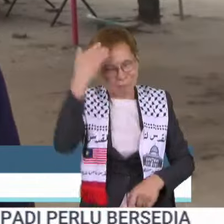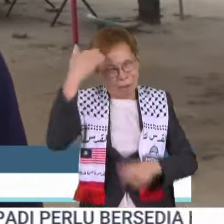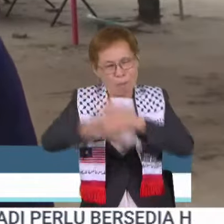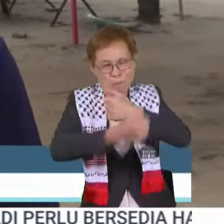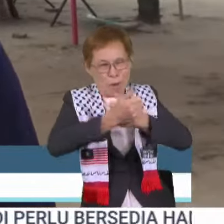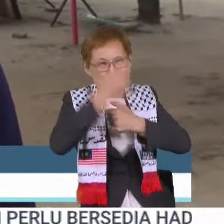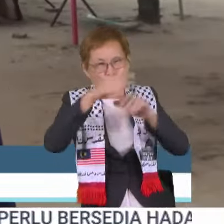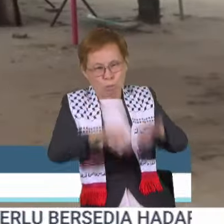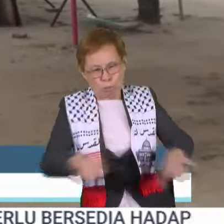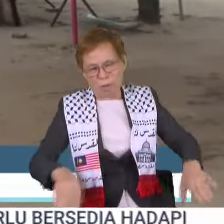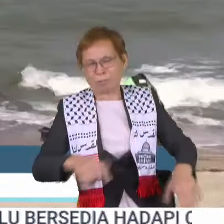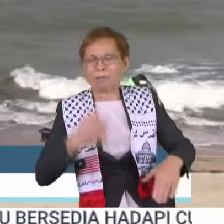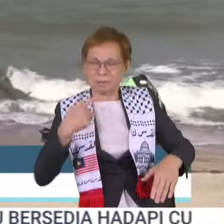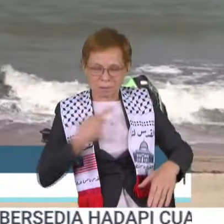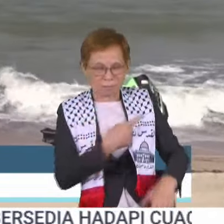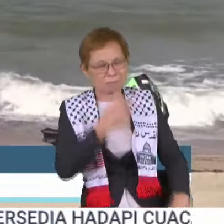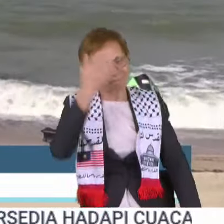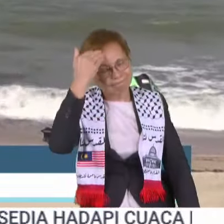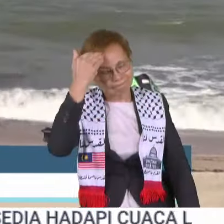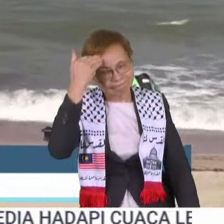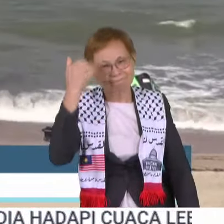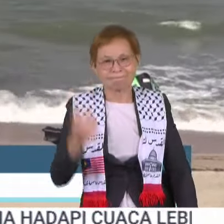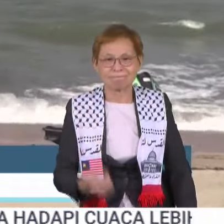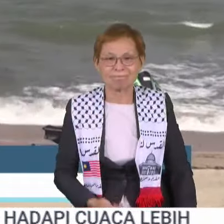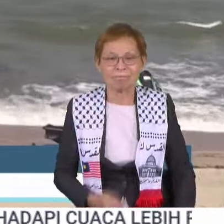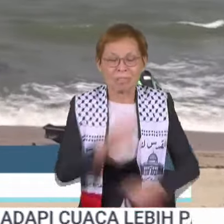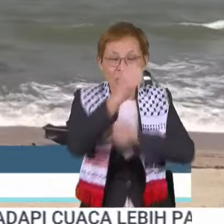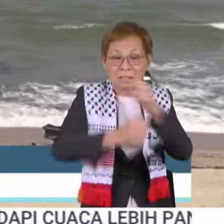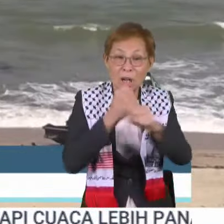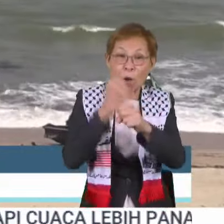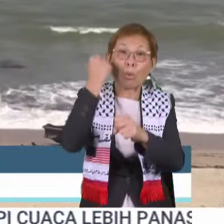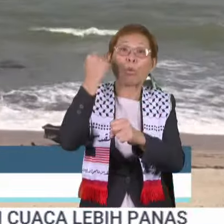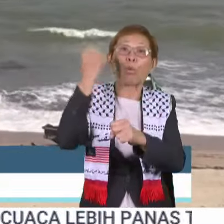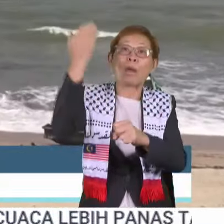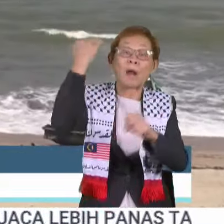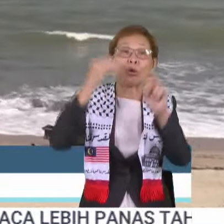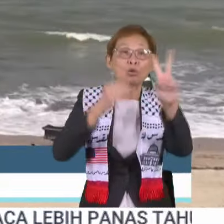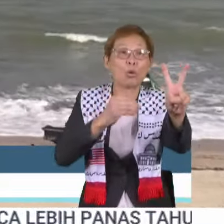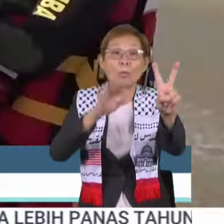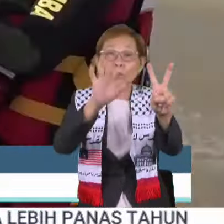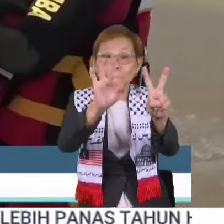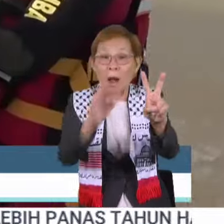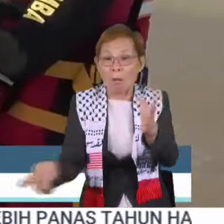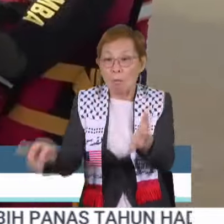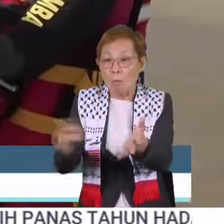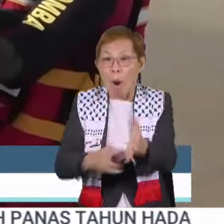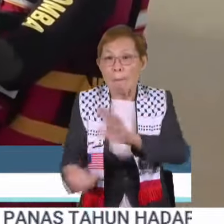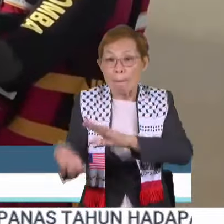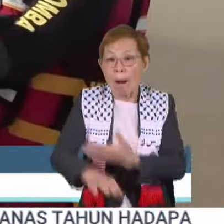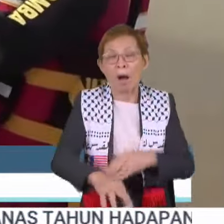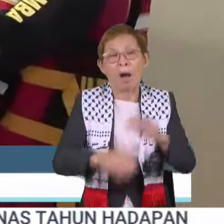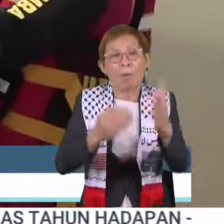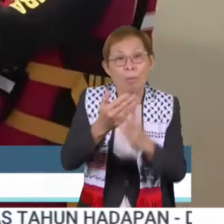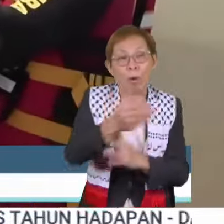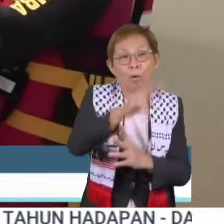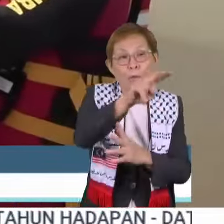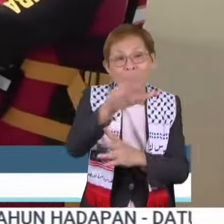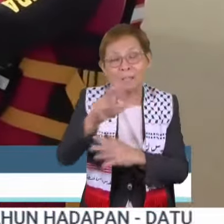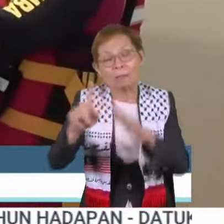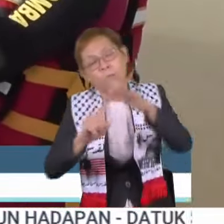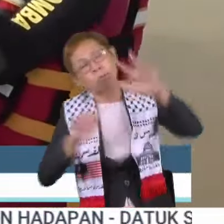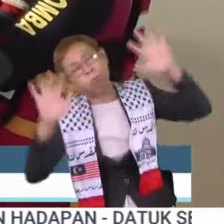bud-budah kcil tahun lalu 29 kematian direkodkan menerusi 23 kes